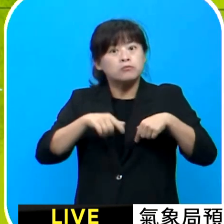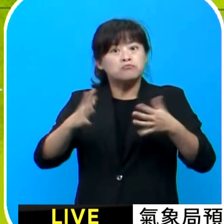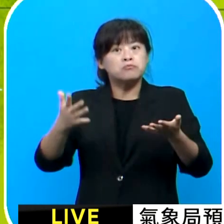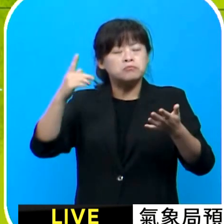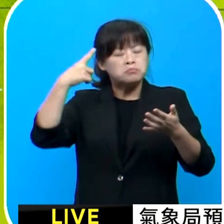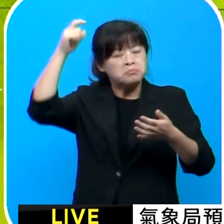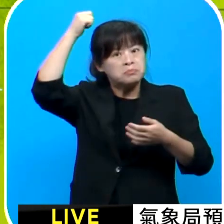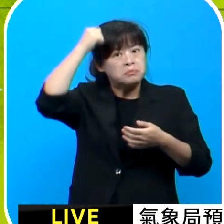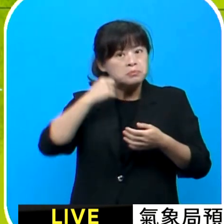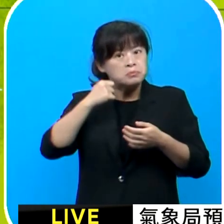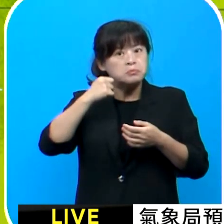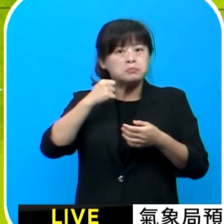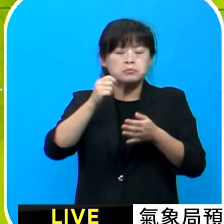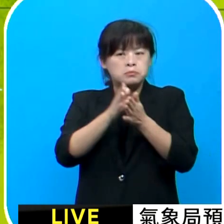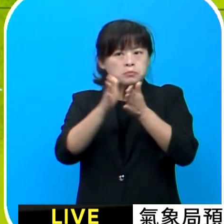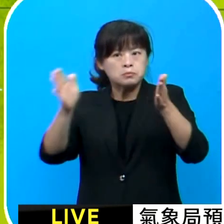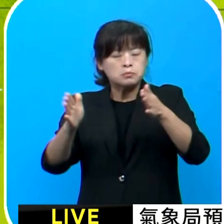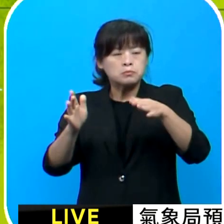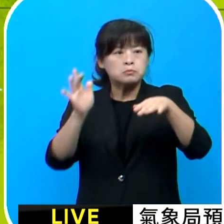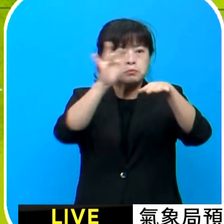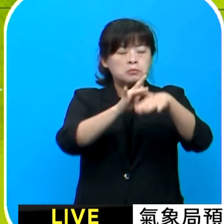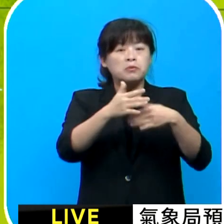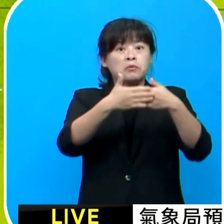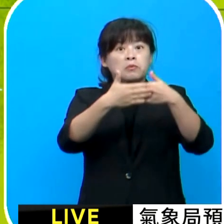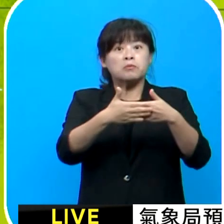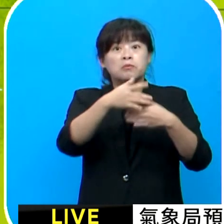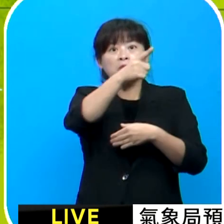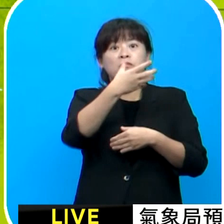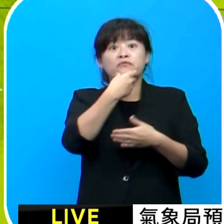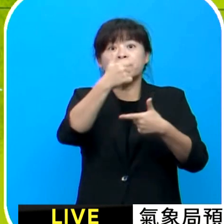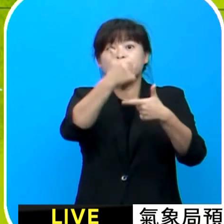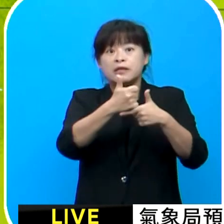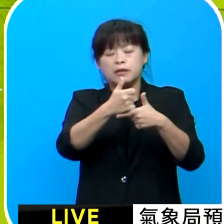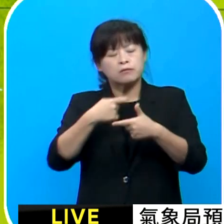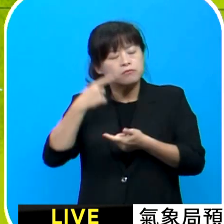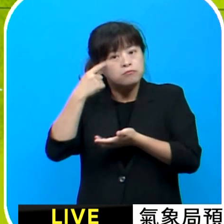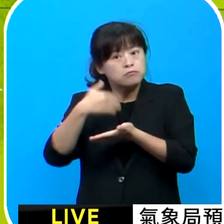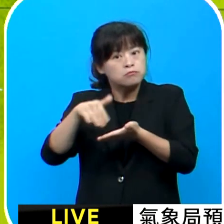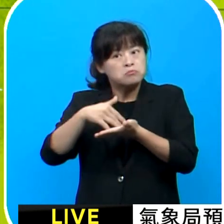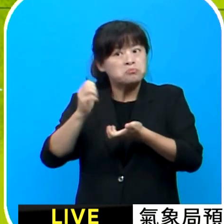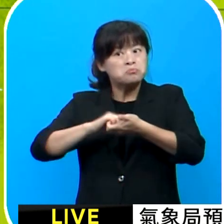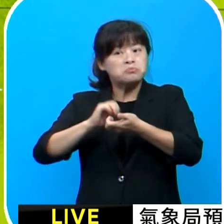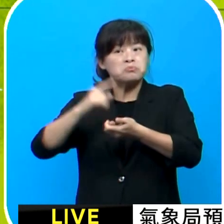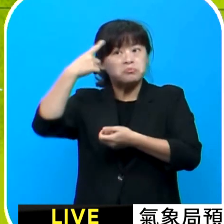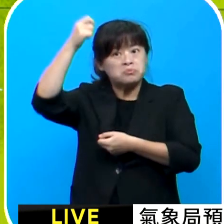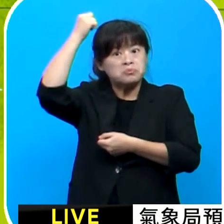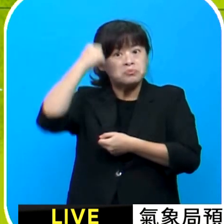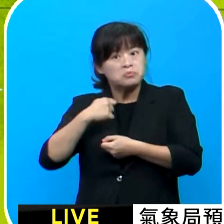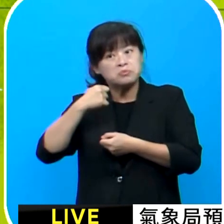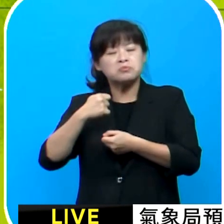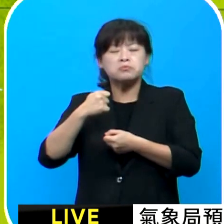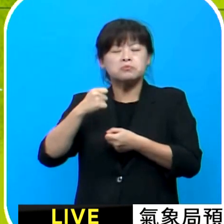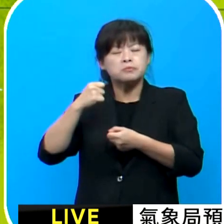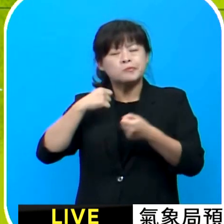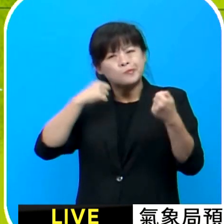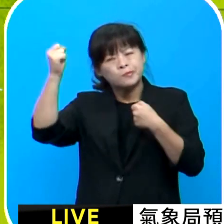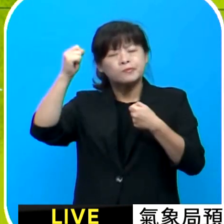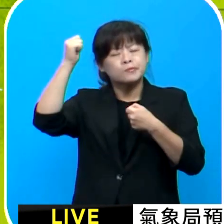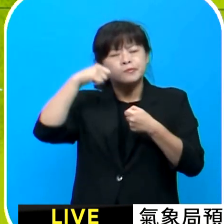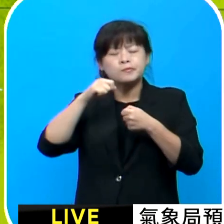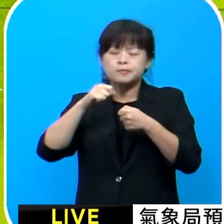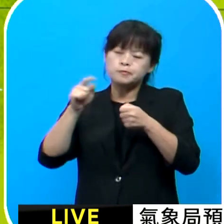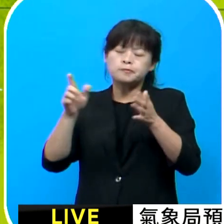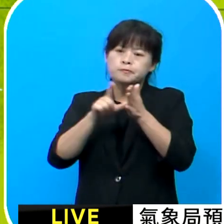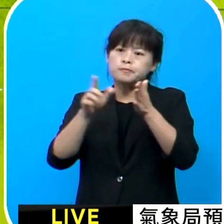明天清晨到上午之间将会登陆中国福建的沿海，我们也预计有可能会在明天上午到清晨到上午之